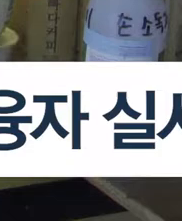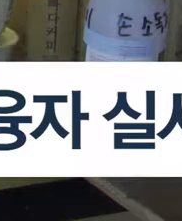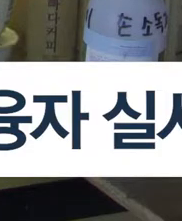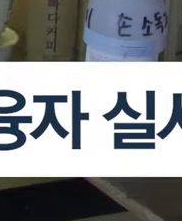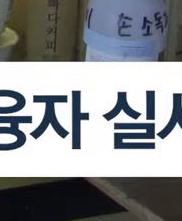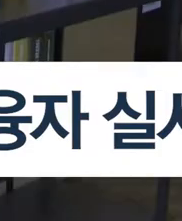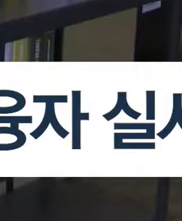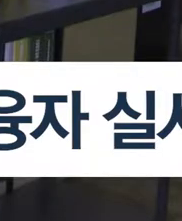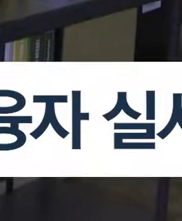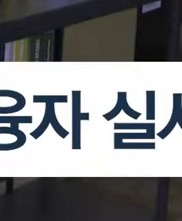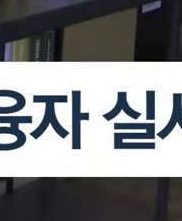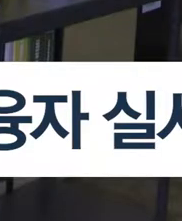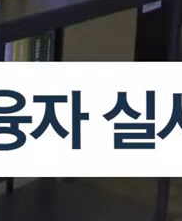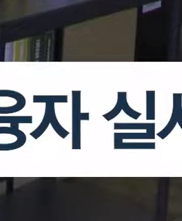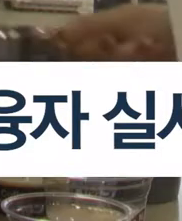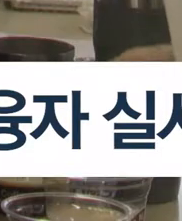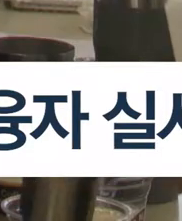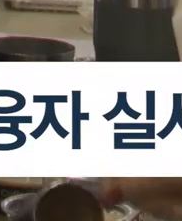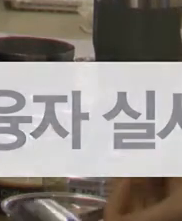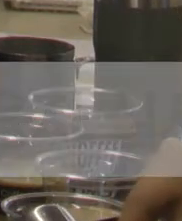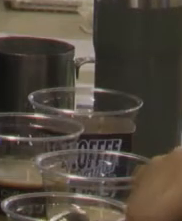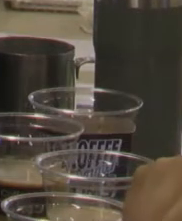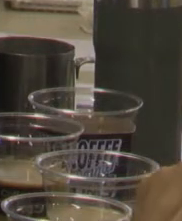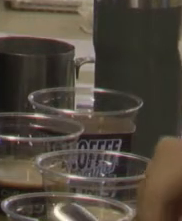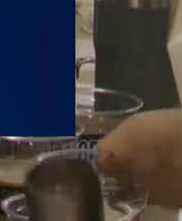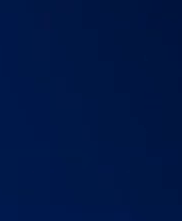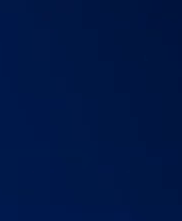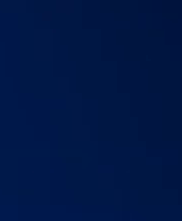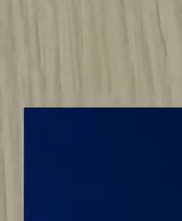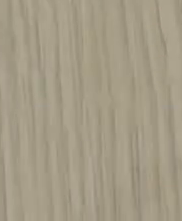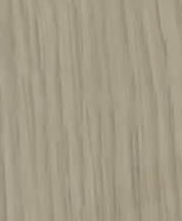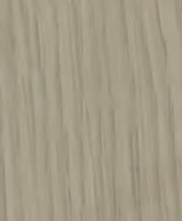연 2%에서 1%로 인하합니다.